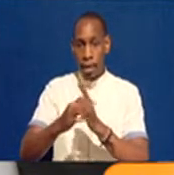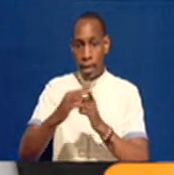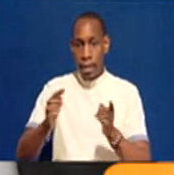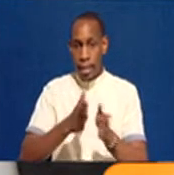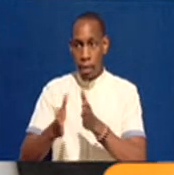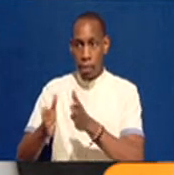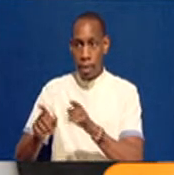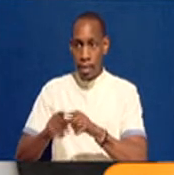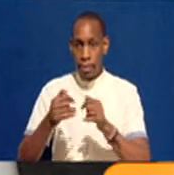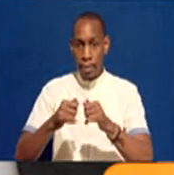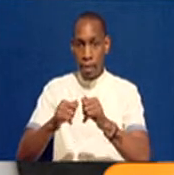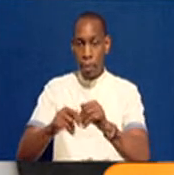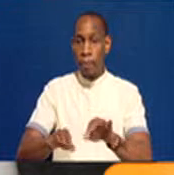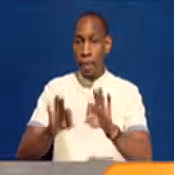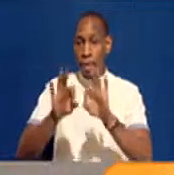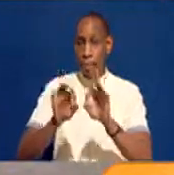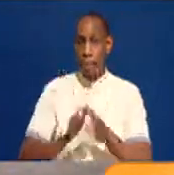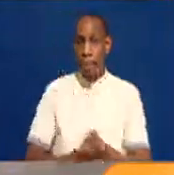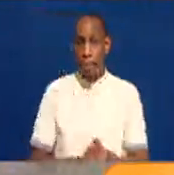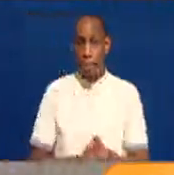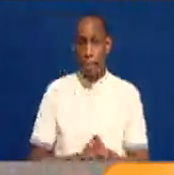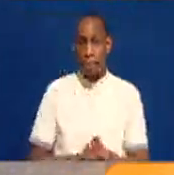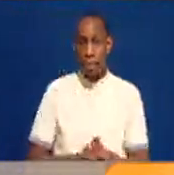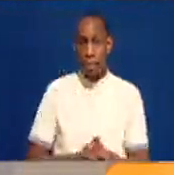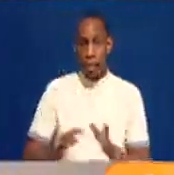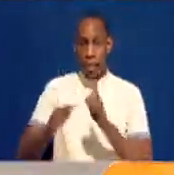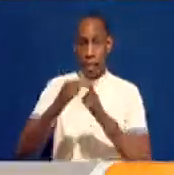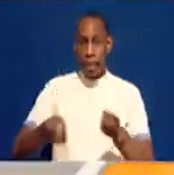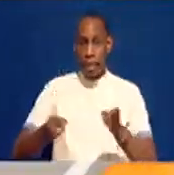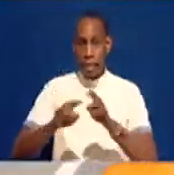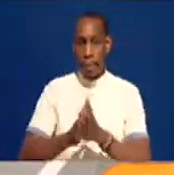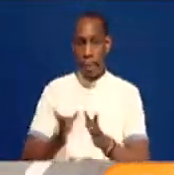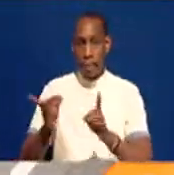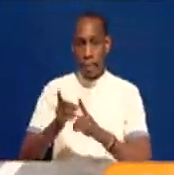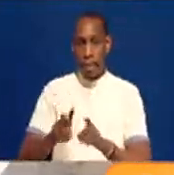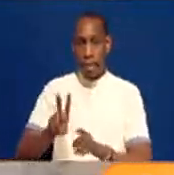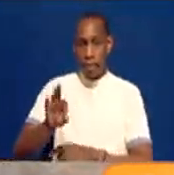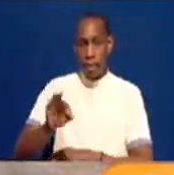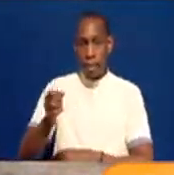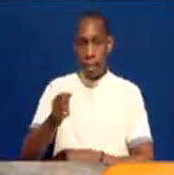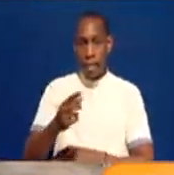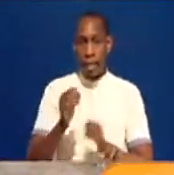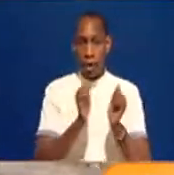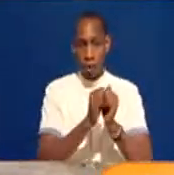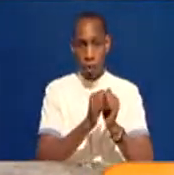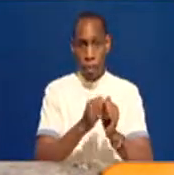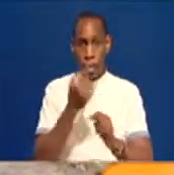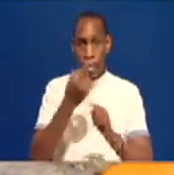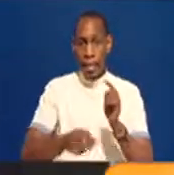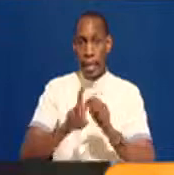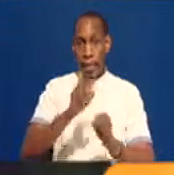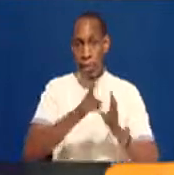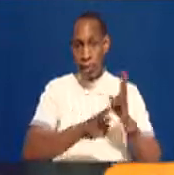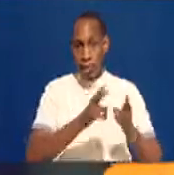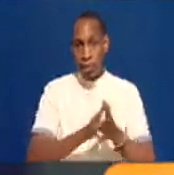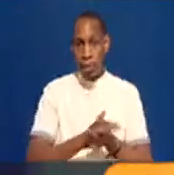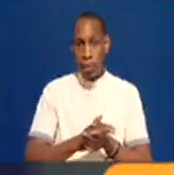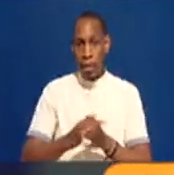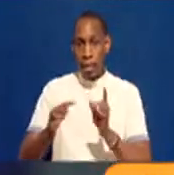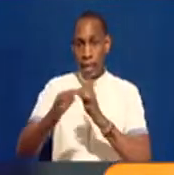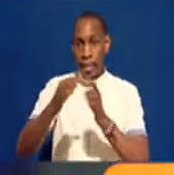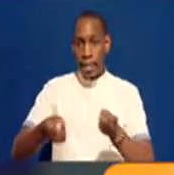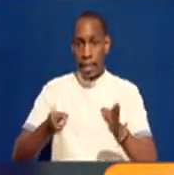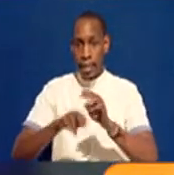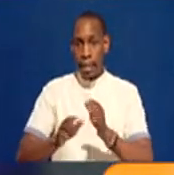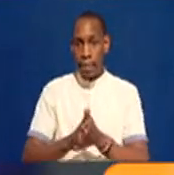na kutekelezwa kistadi. Mauaji yenyewe yakifanyika tarehe 23 mwezi Oktoba mwaka huu. Mauaji hayo